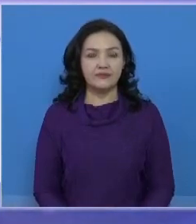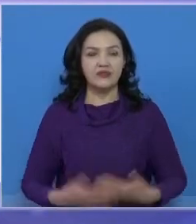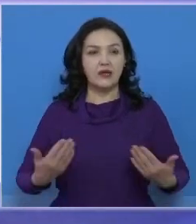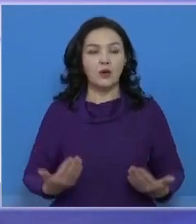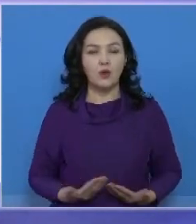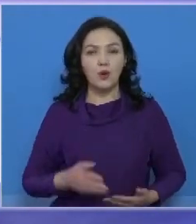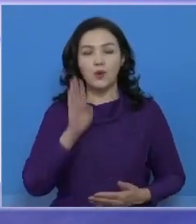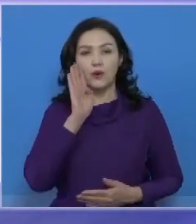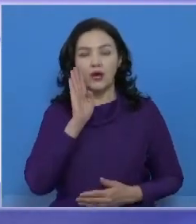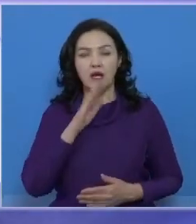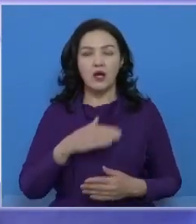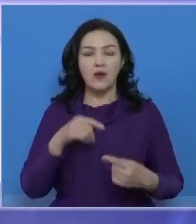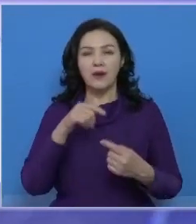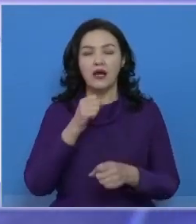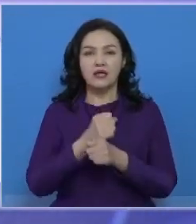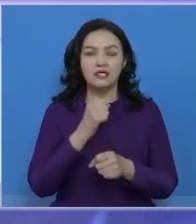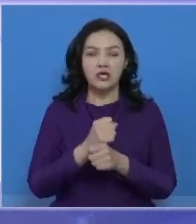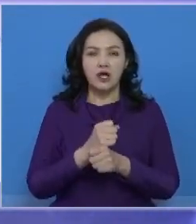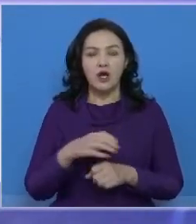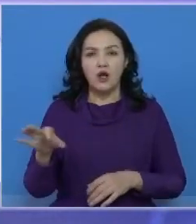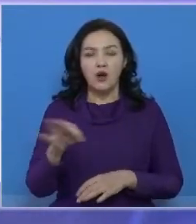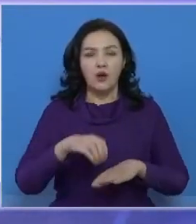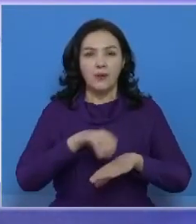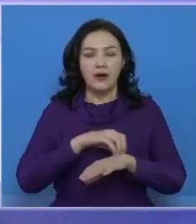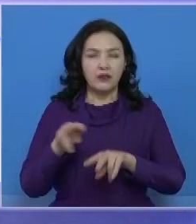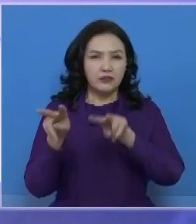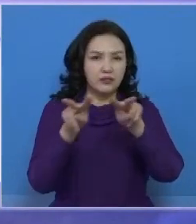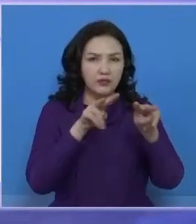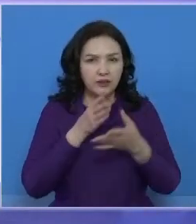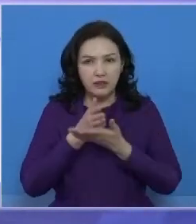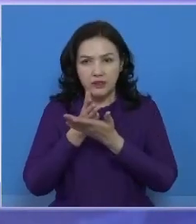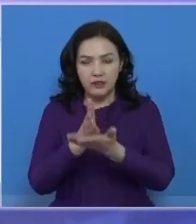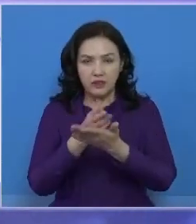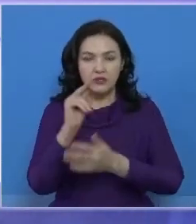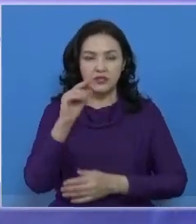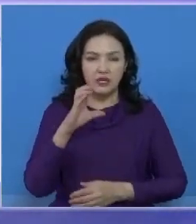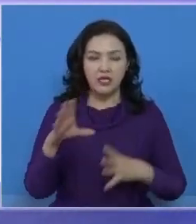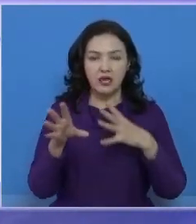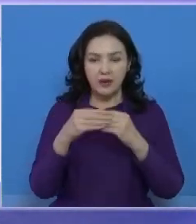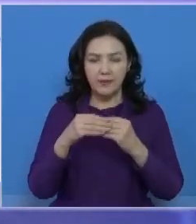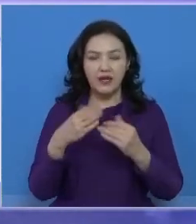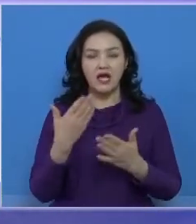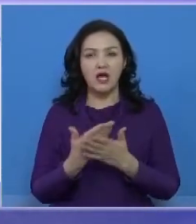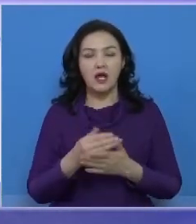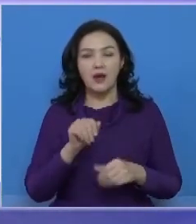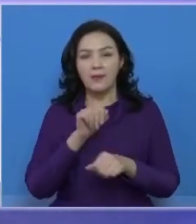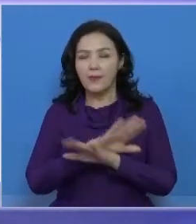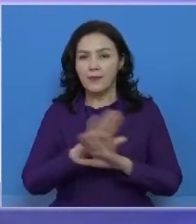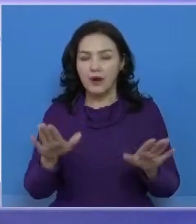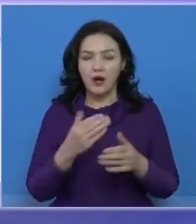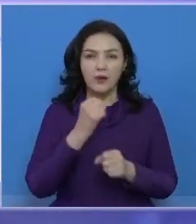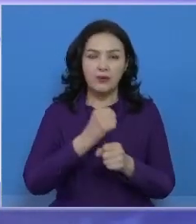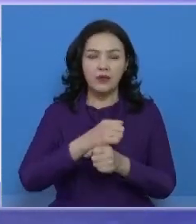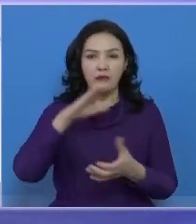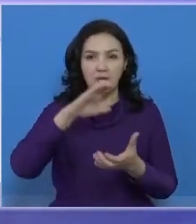Өңірде су тасқынына қарсы жұмыстар облыс әкімінің тікелей бақылауында. Ералы Тоғжанов төтеншеліктермен бірге тасқынды болдырмау бағытындағы